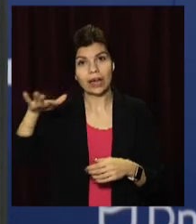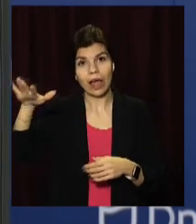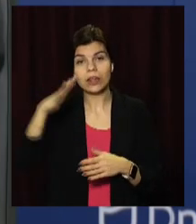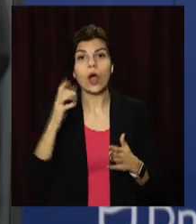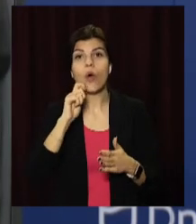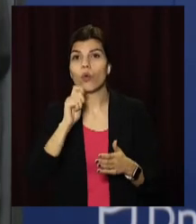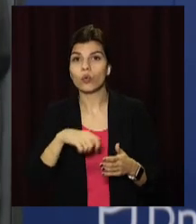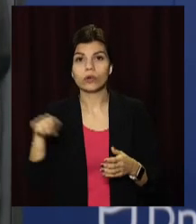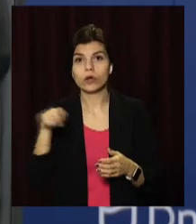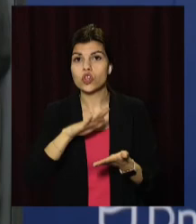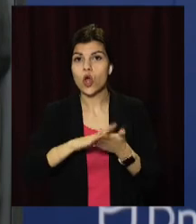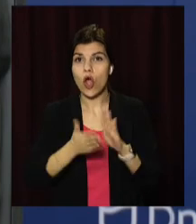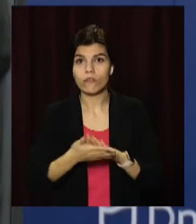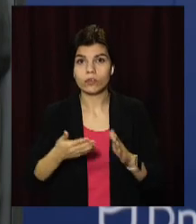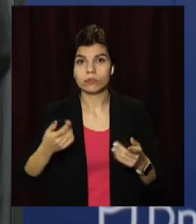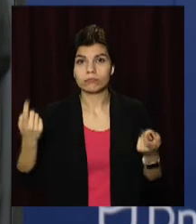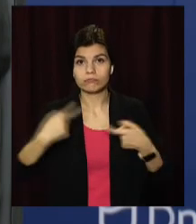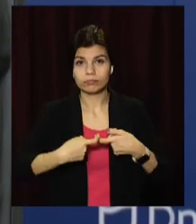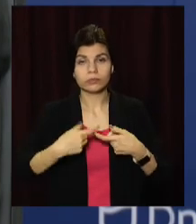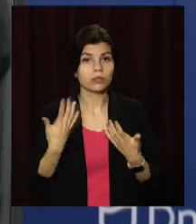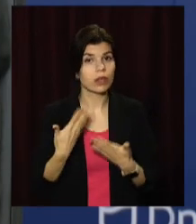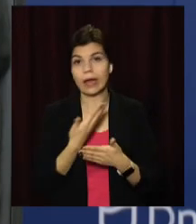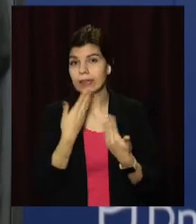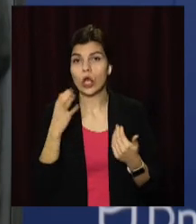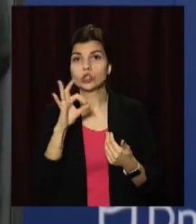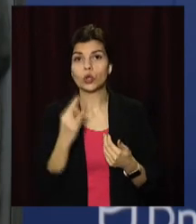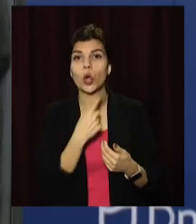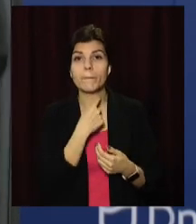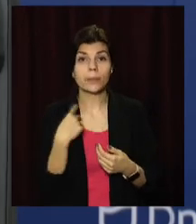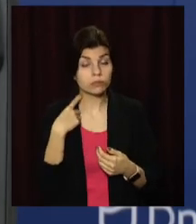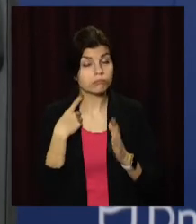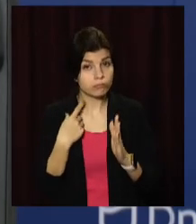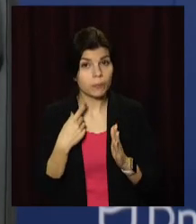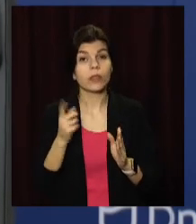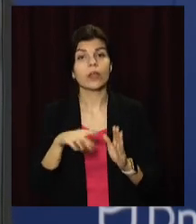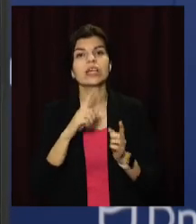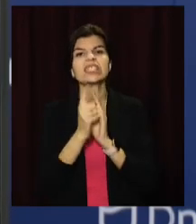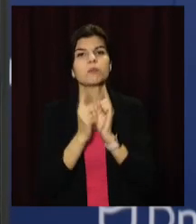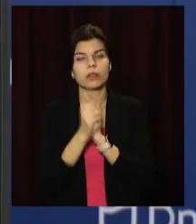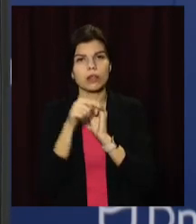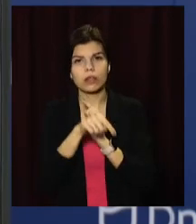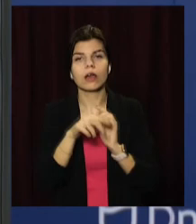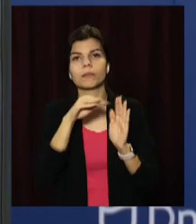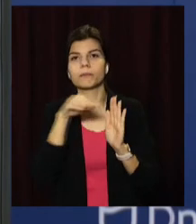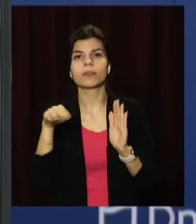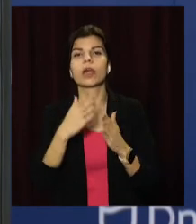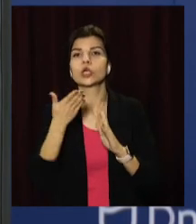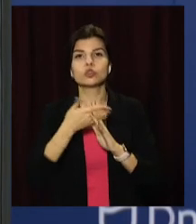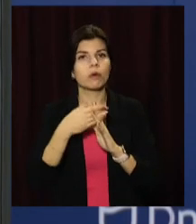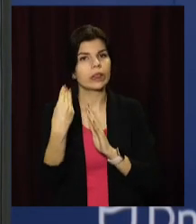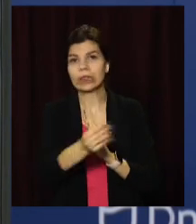договора про социальное обеспечение. Также внесли изменения. Субсидия не назначалась, если